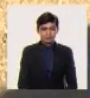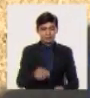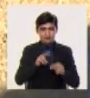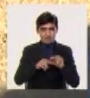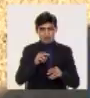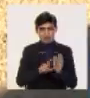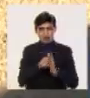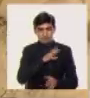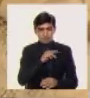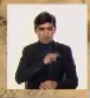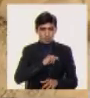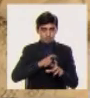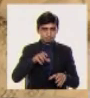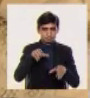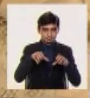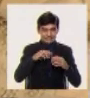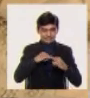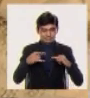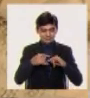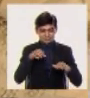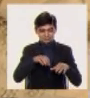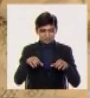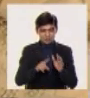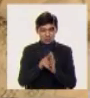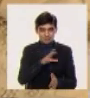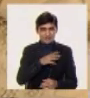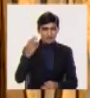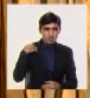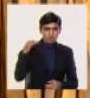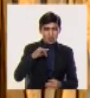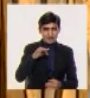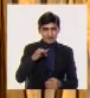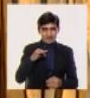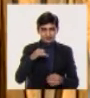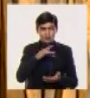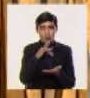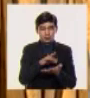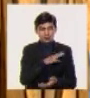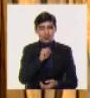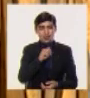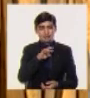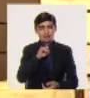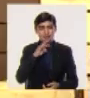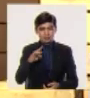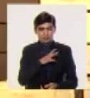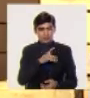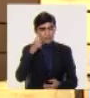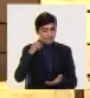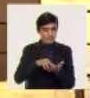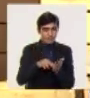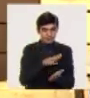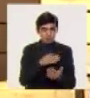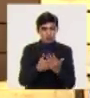кипит. Рабочие аккуратно укладывают облицовочные кирпичи на руины древнего городища Атрар, который по плану властей должен стать